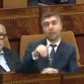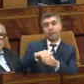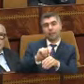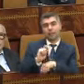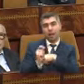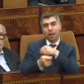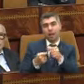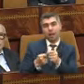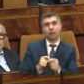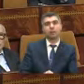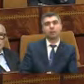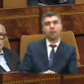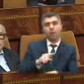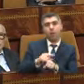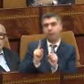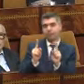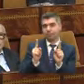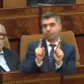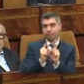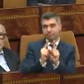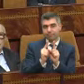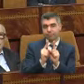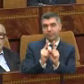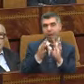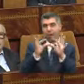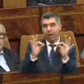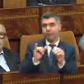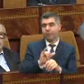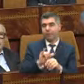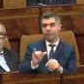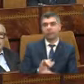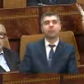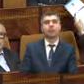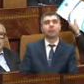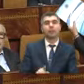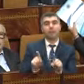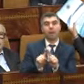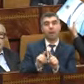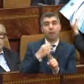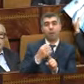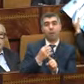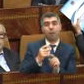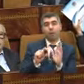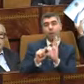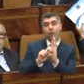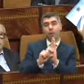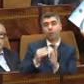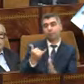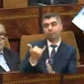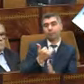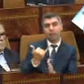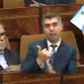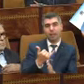ونظرا لضيق الوقت سنختصر على استحضار بعض القضايا التي تستحق في تقديرنا